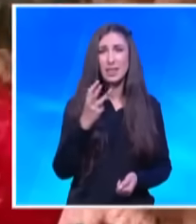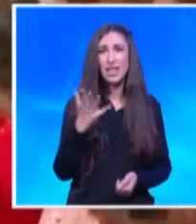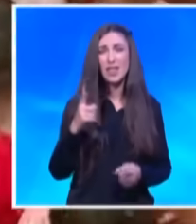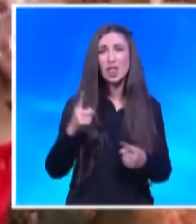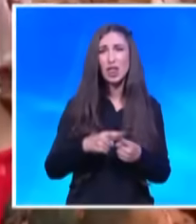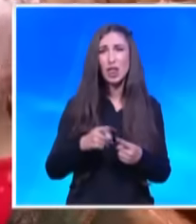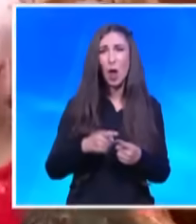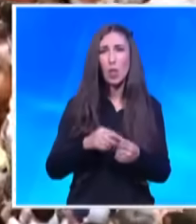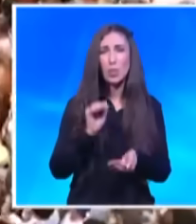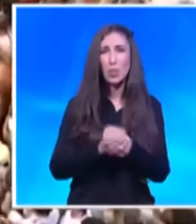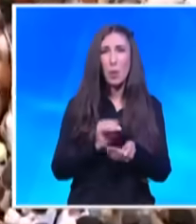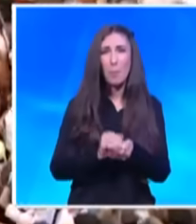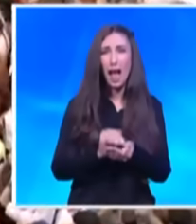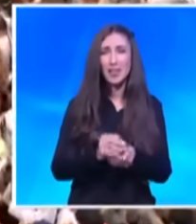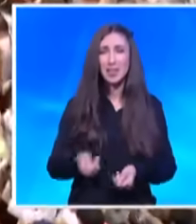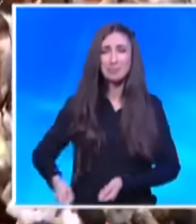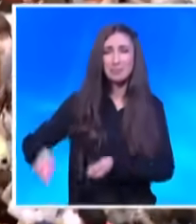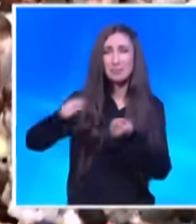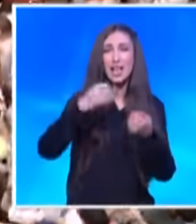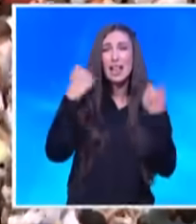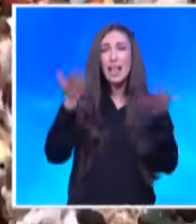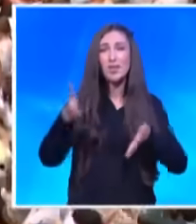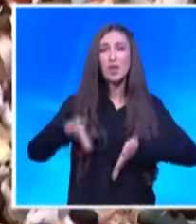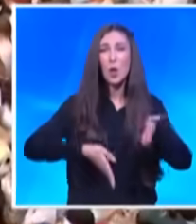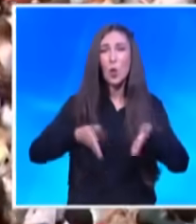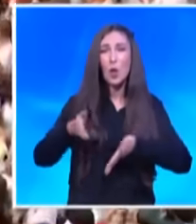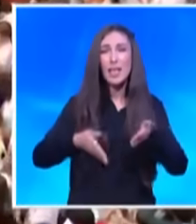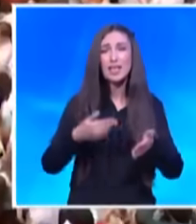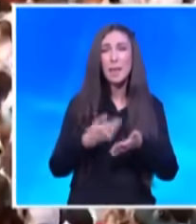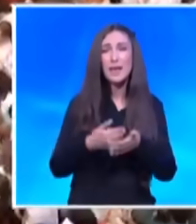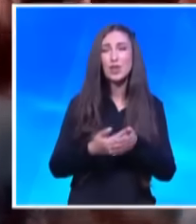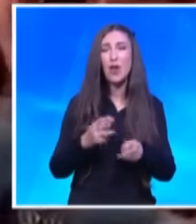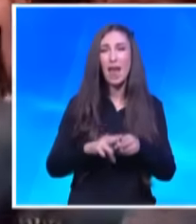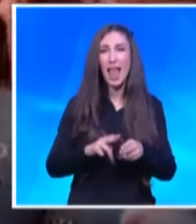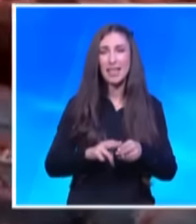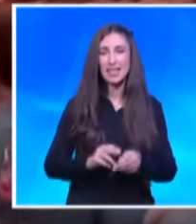тона презрели домати бяха изсипани на главната улица в градчето Буньол, близо до Валенсия.